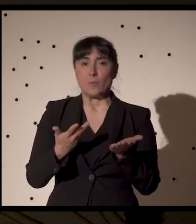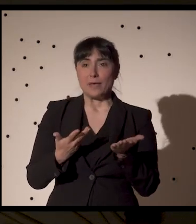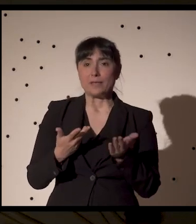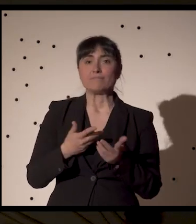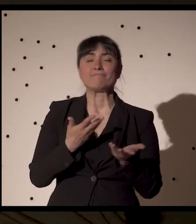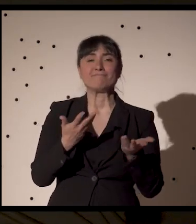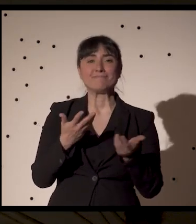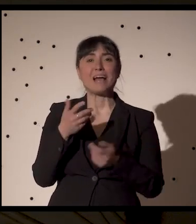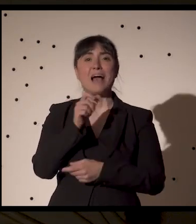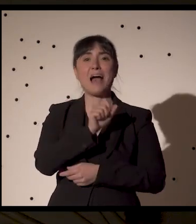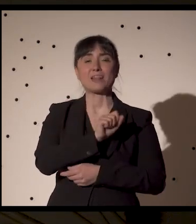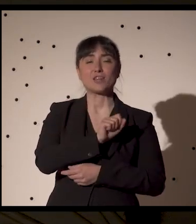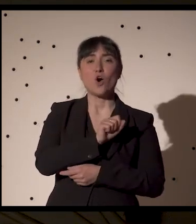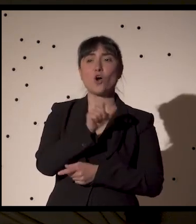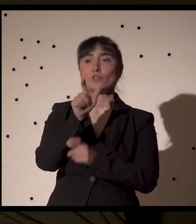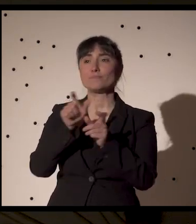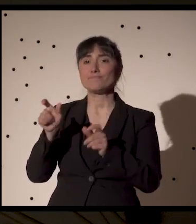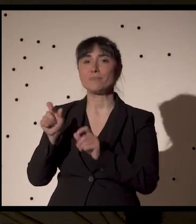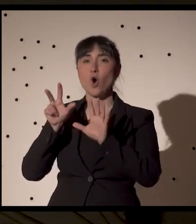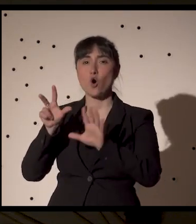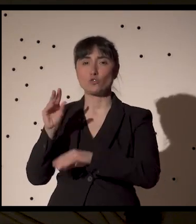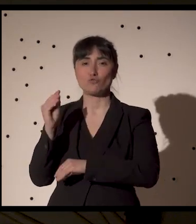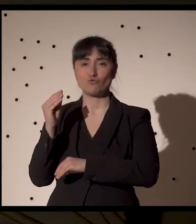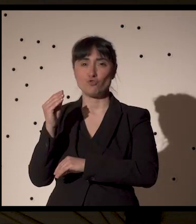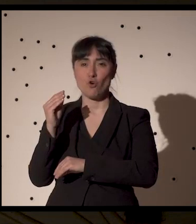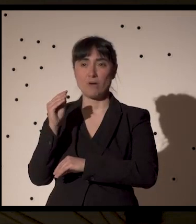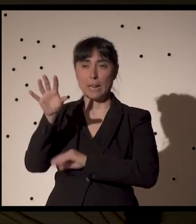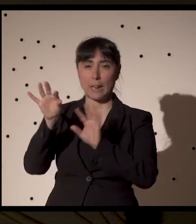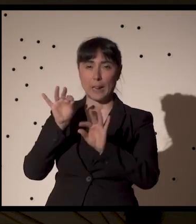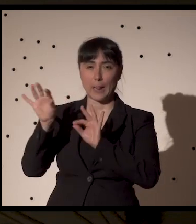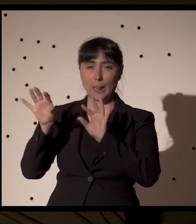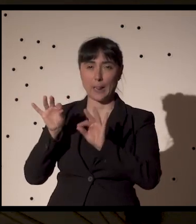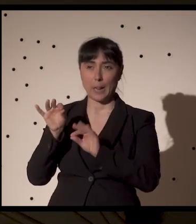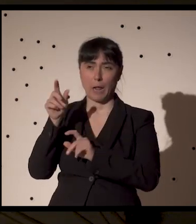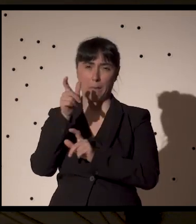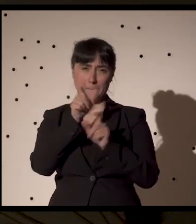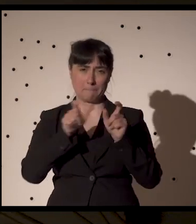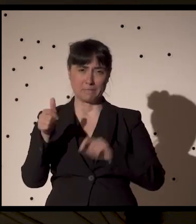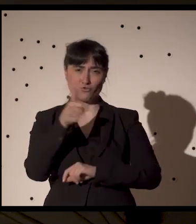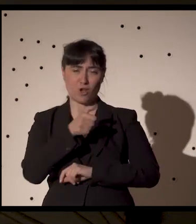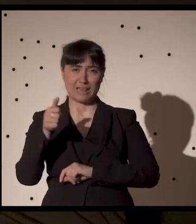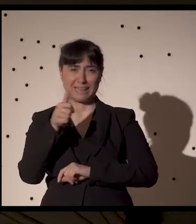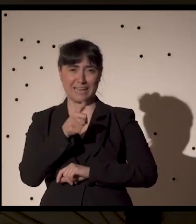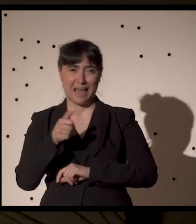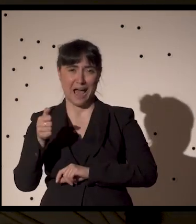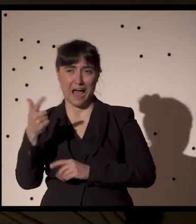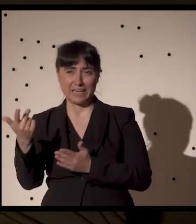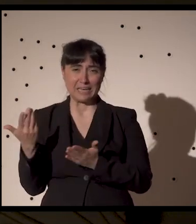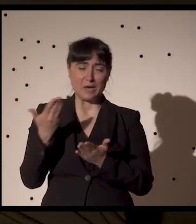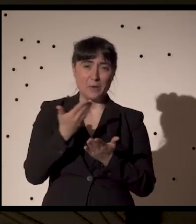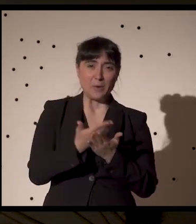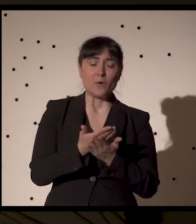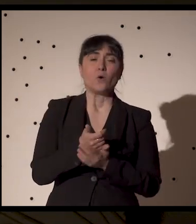che Antonia selezionato sulle centinaia di candidature che sono arrivate sarà un percorso propriamente